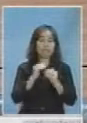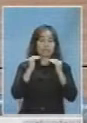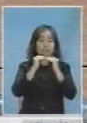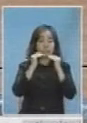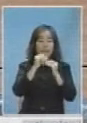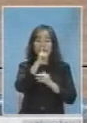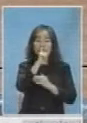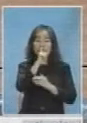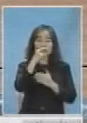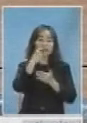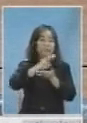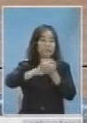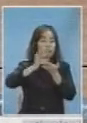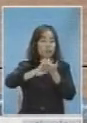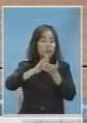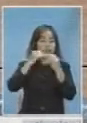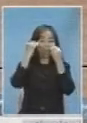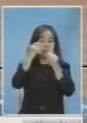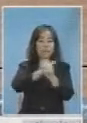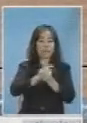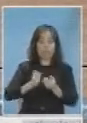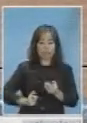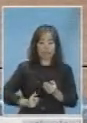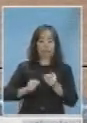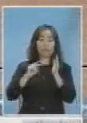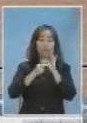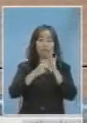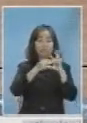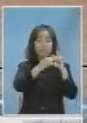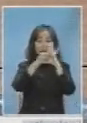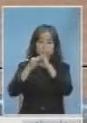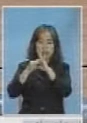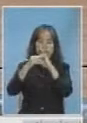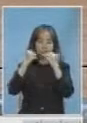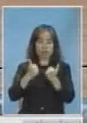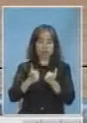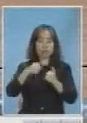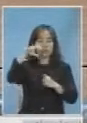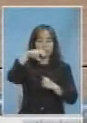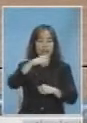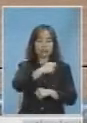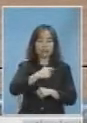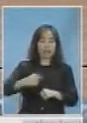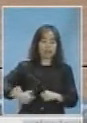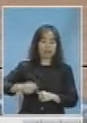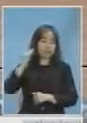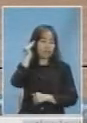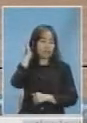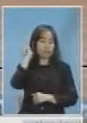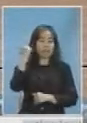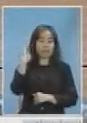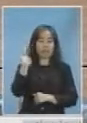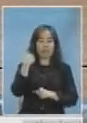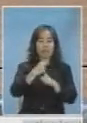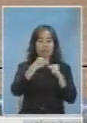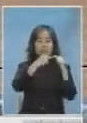าบันพระมหากษัตริย์ก่อให้เกิดความไม่มั่นคงต่อสถาบันพระมหากษัตริย์นั้นเกิดขึ้นอย่างต่อเนื่องและรุน